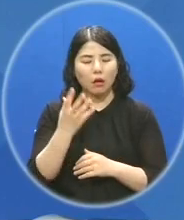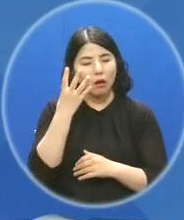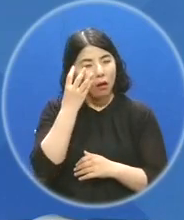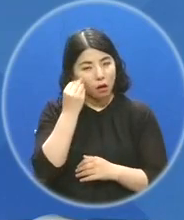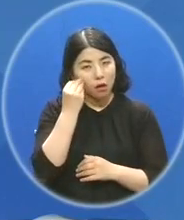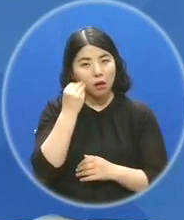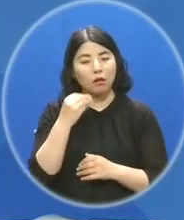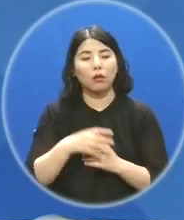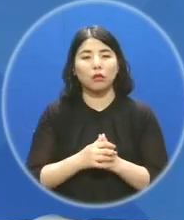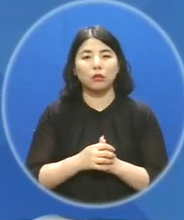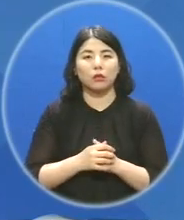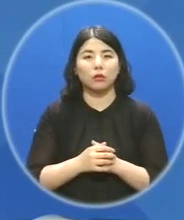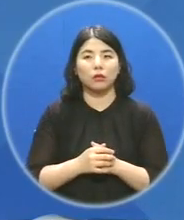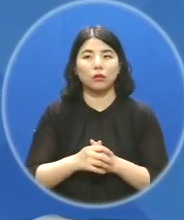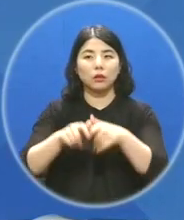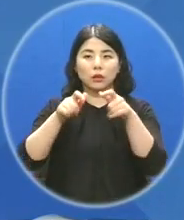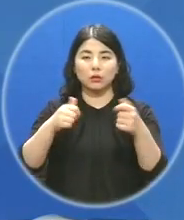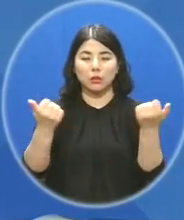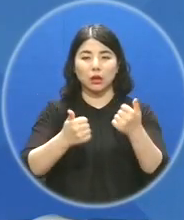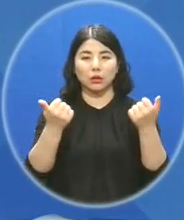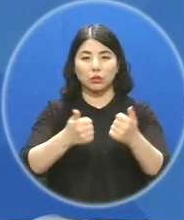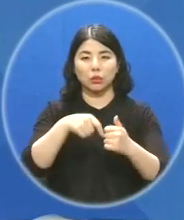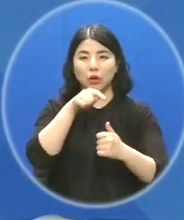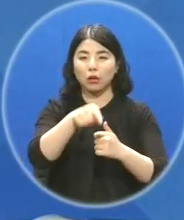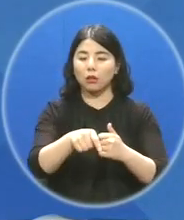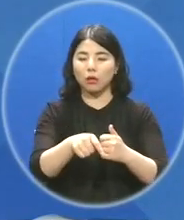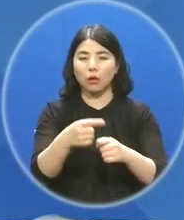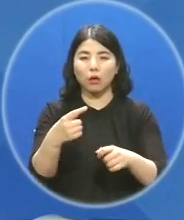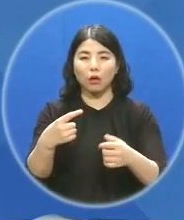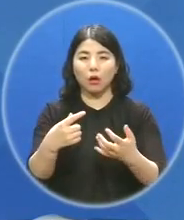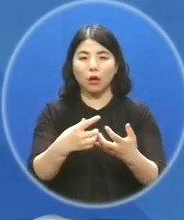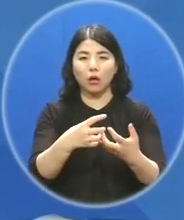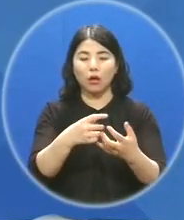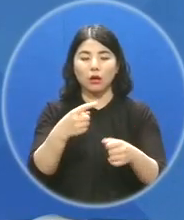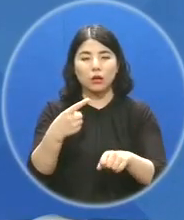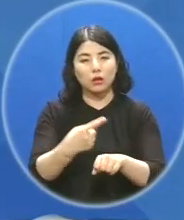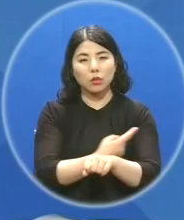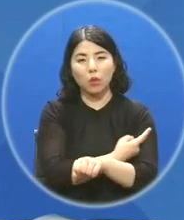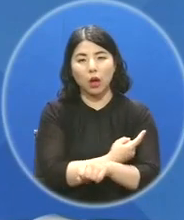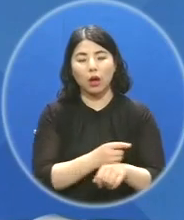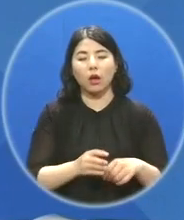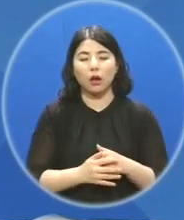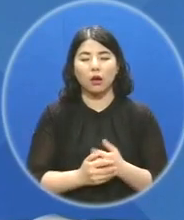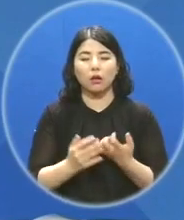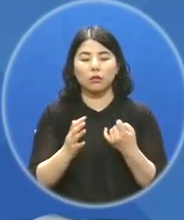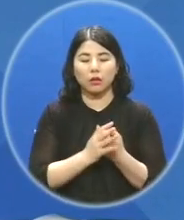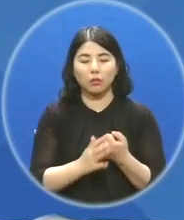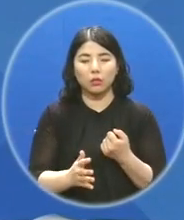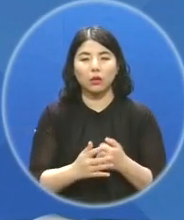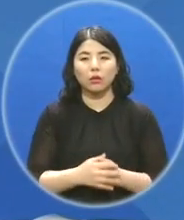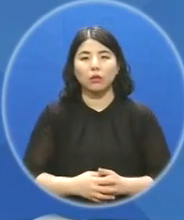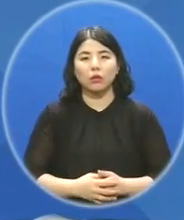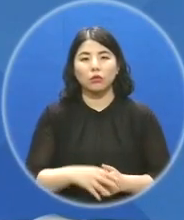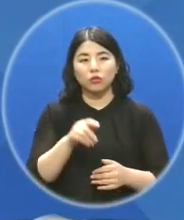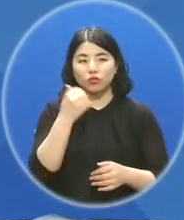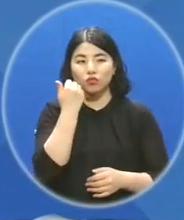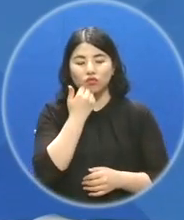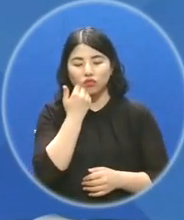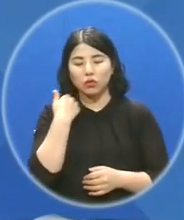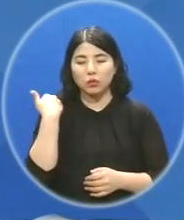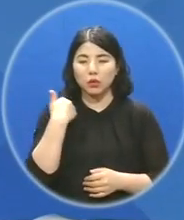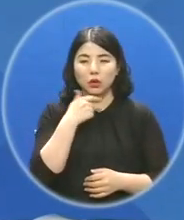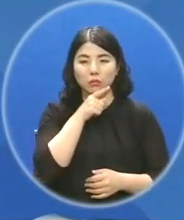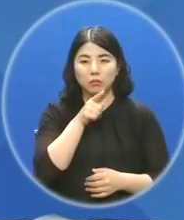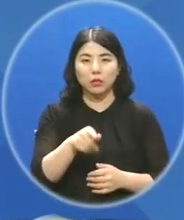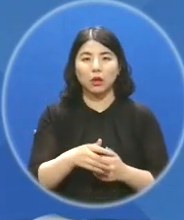네. 이게 지방의 의장 선거는 이게 예외적이란 말이에요. 그러니까 통상적으로 누가 누구지를 모른다는 얘기죠. 그러니까, 지금